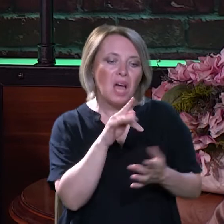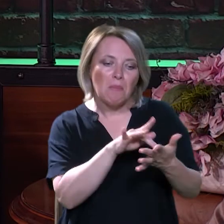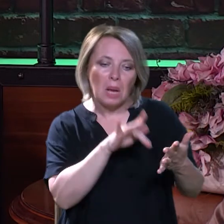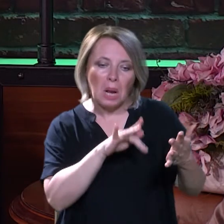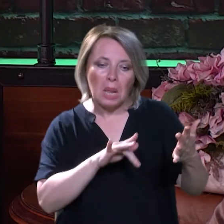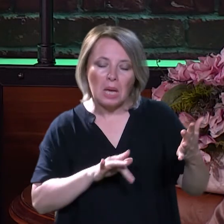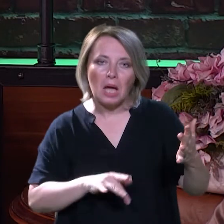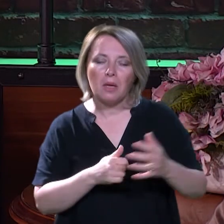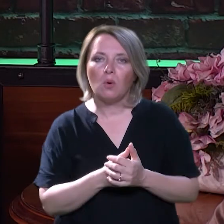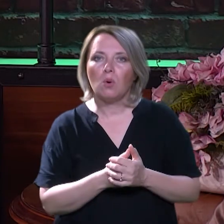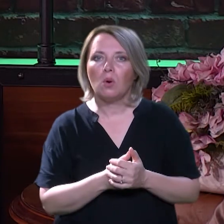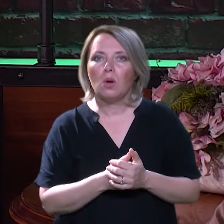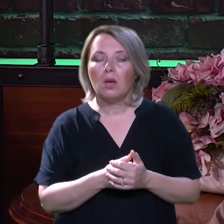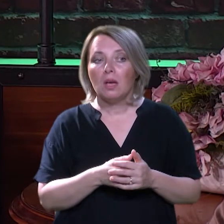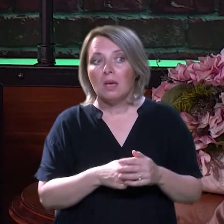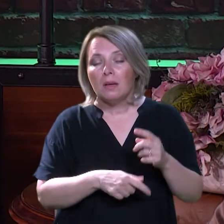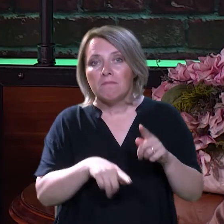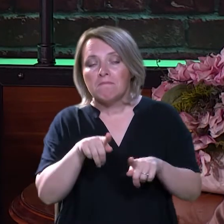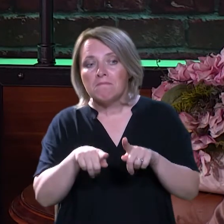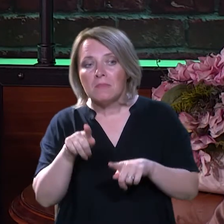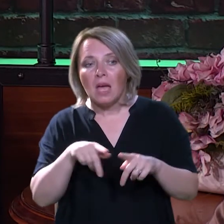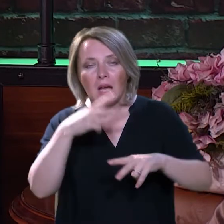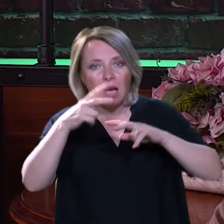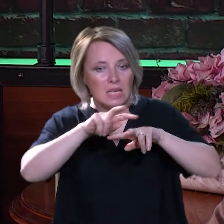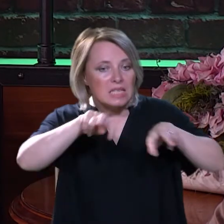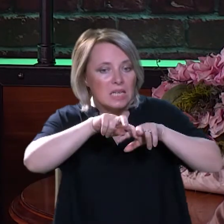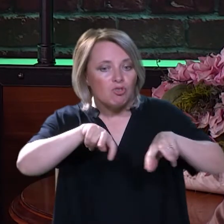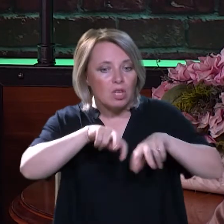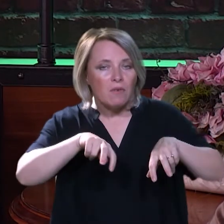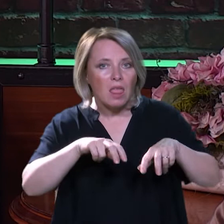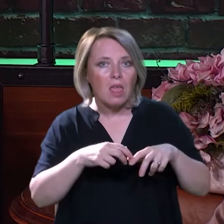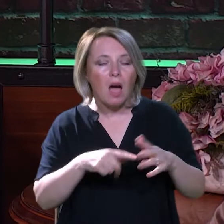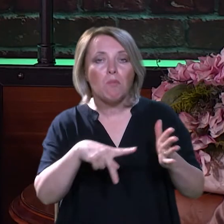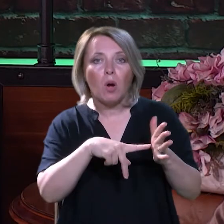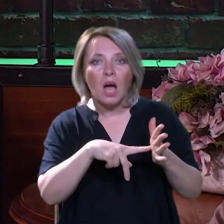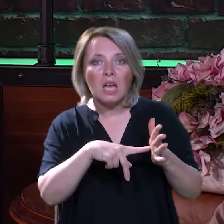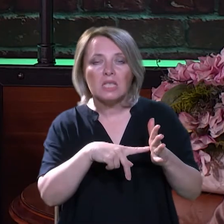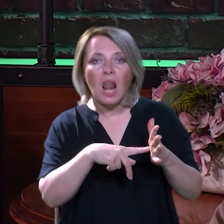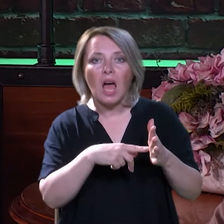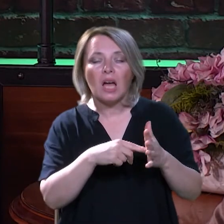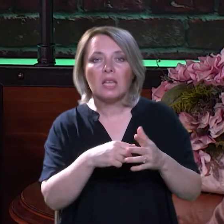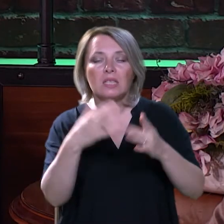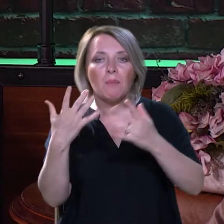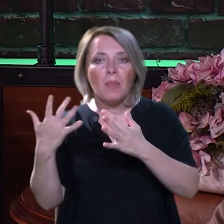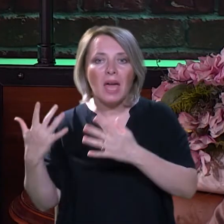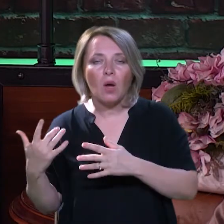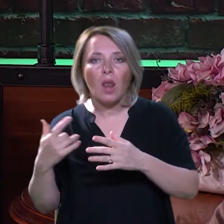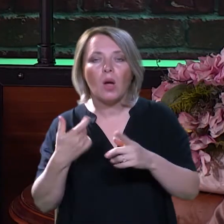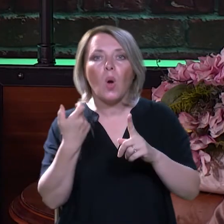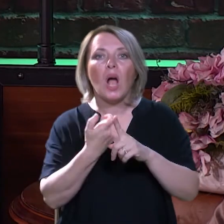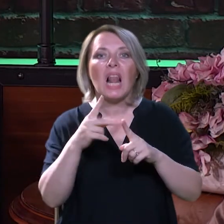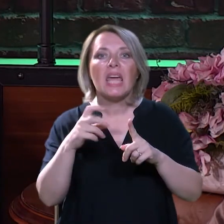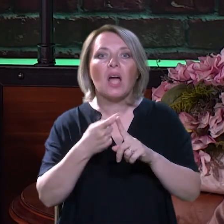klikaju. I neka istraživanja, primjerice Poliklinike za zaštitu djece i mladih grada Zagreba, su pokazala da su samo nekoliko